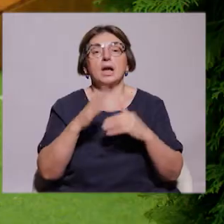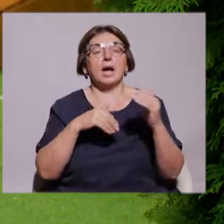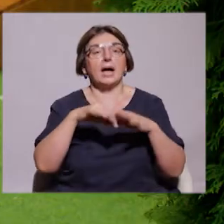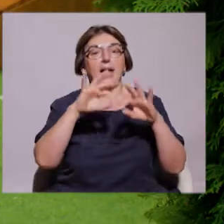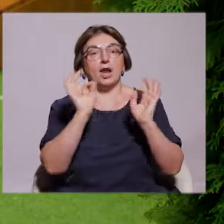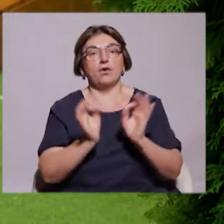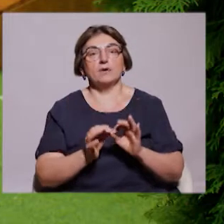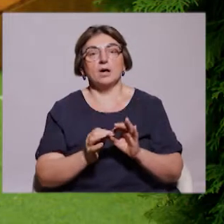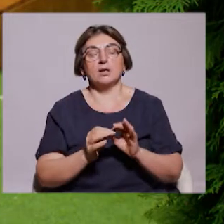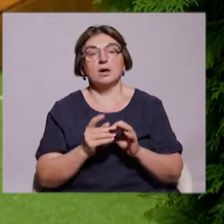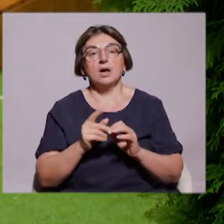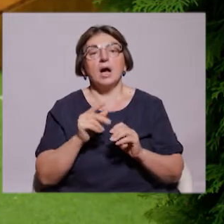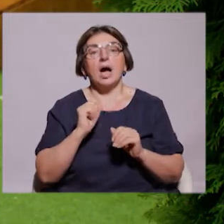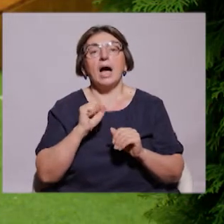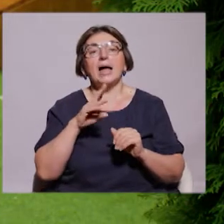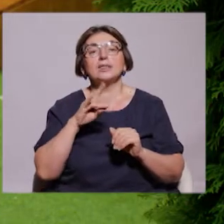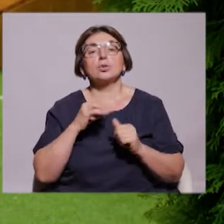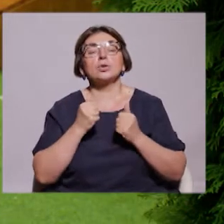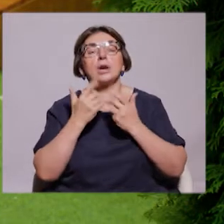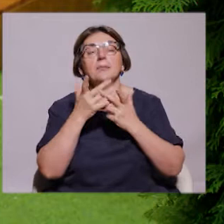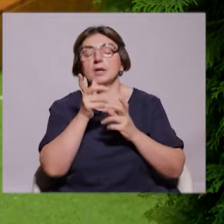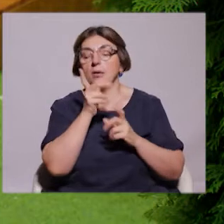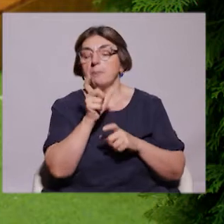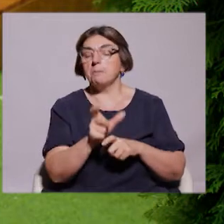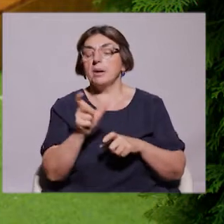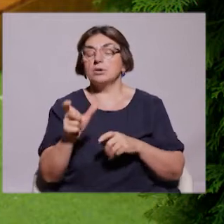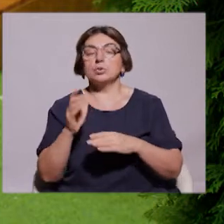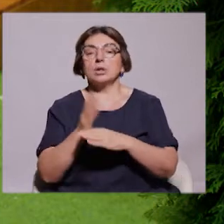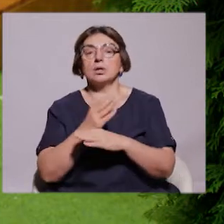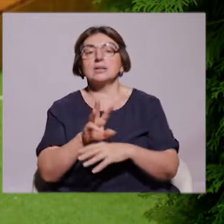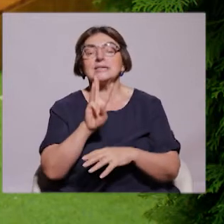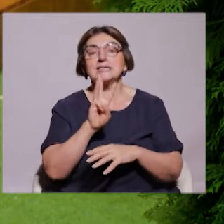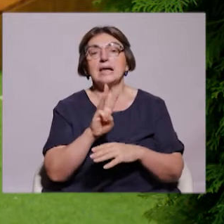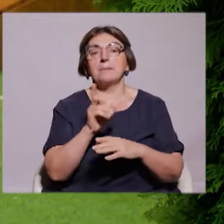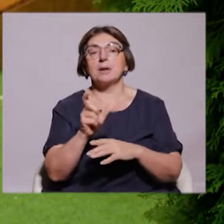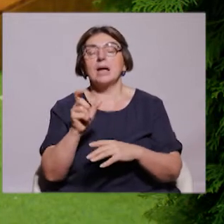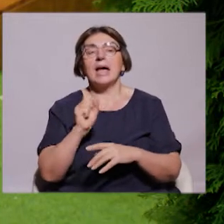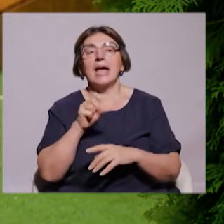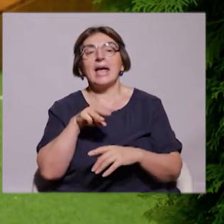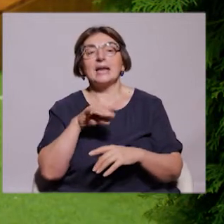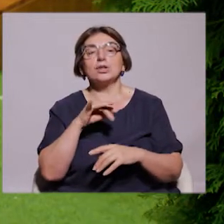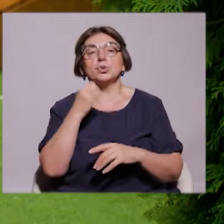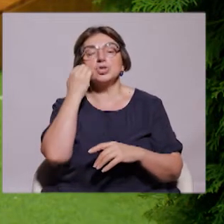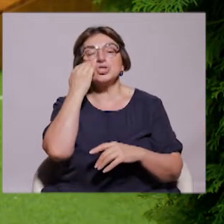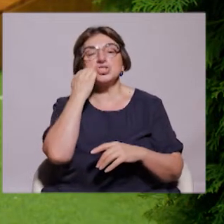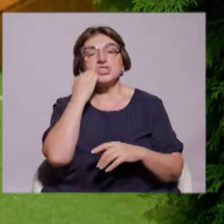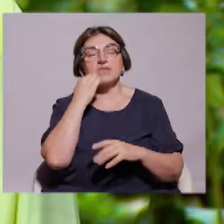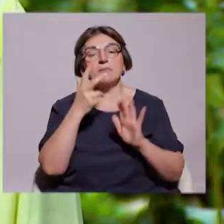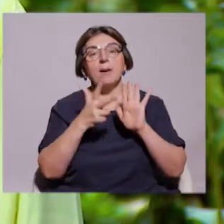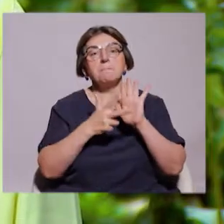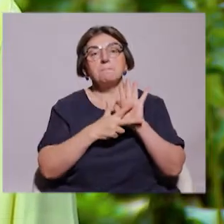ხელოვნება. Antikuroba su randomime periodat iqopa, es aris sami periodi, elinuri periodi, zveli tseltavrisit